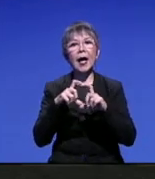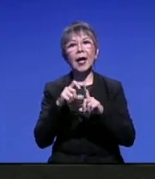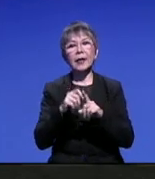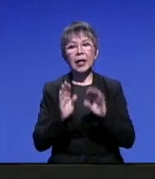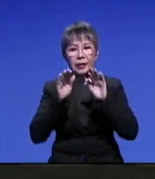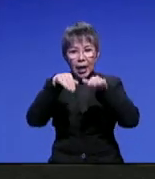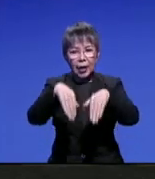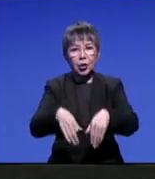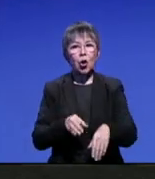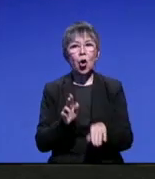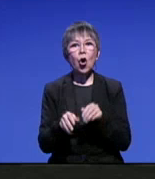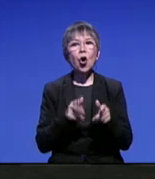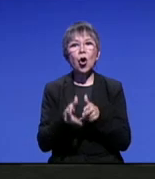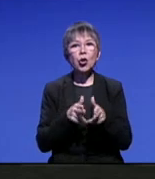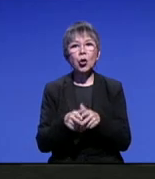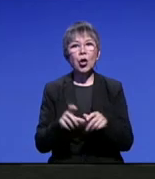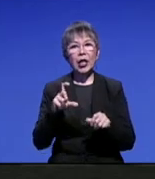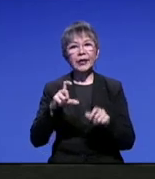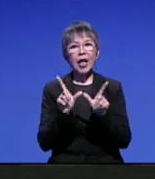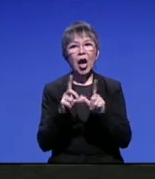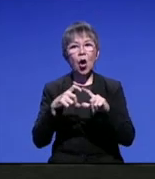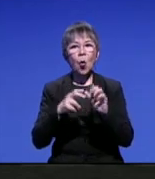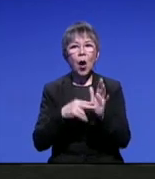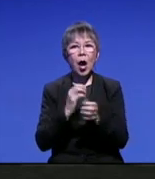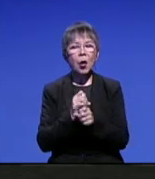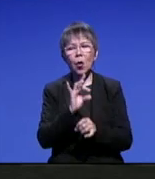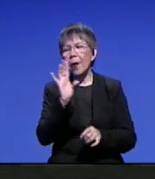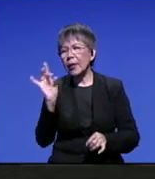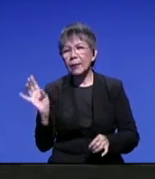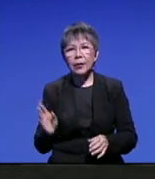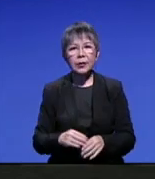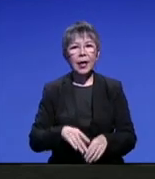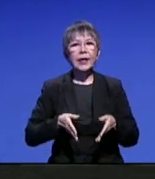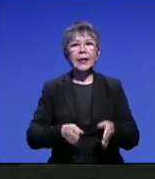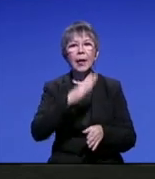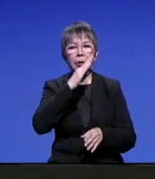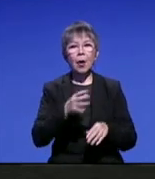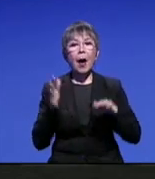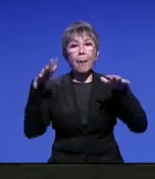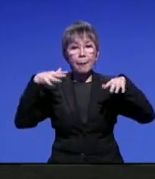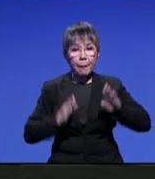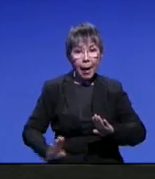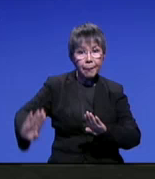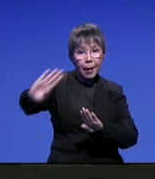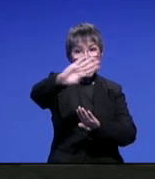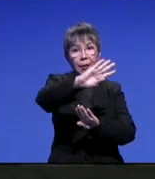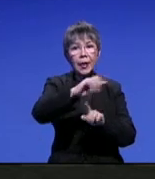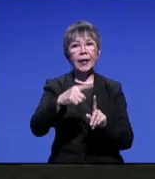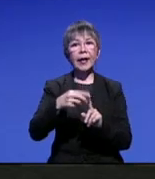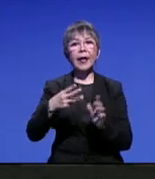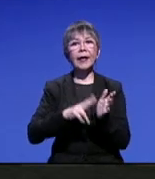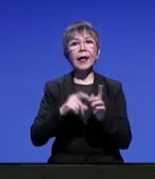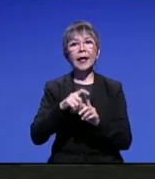Stasiun Kota Kebun Sirih, Cawang Interchange, Serasuna Said, Mampang Prapatan hingga Kapten Tendean,